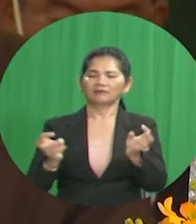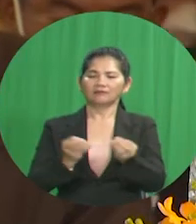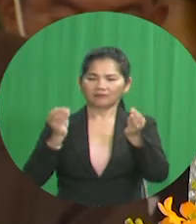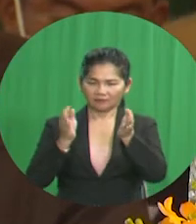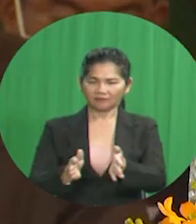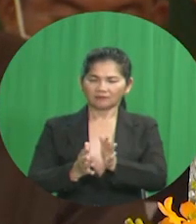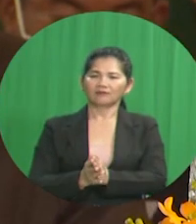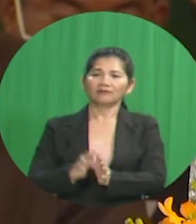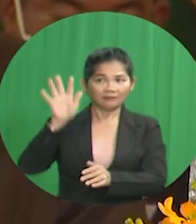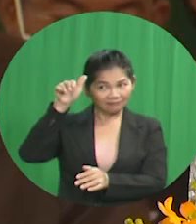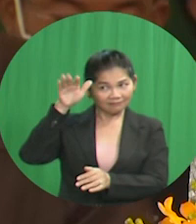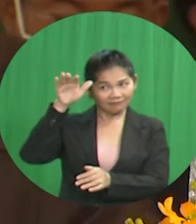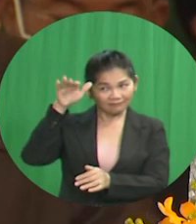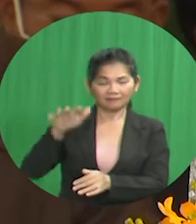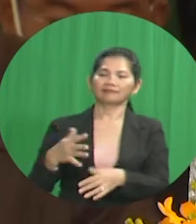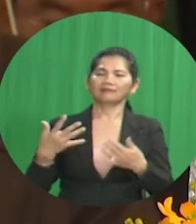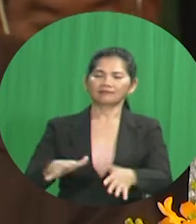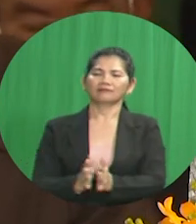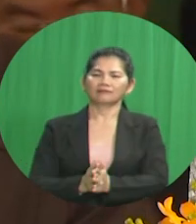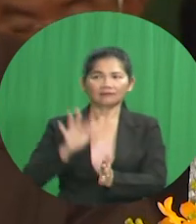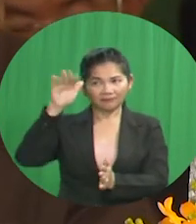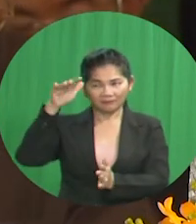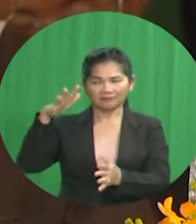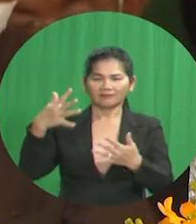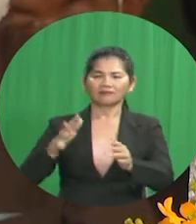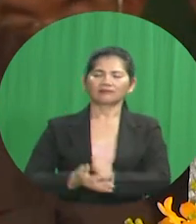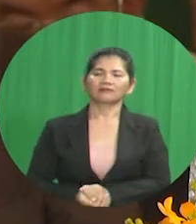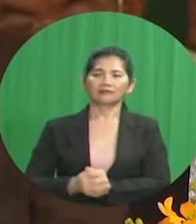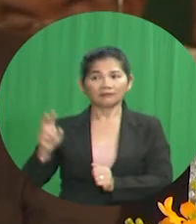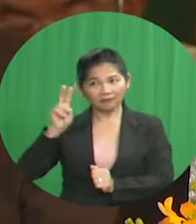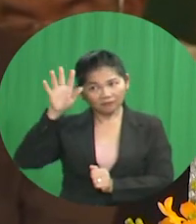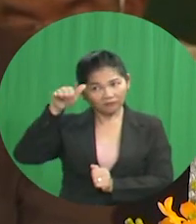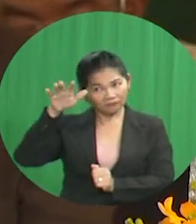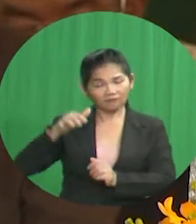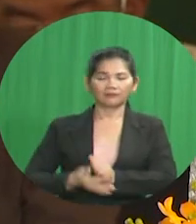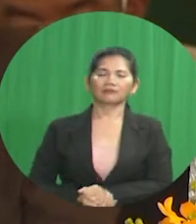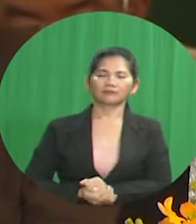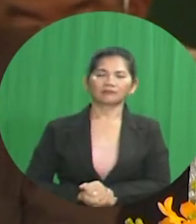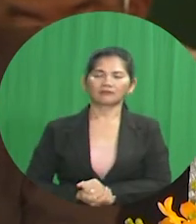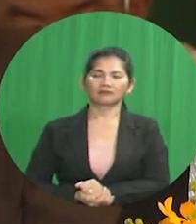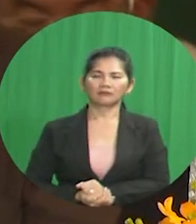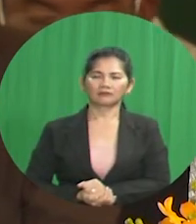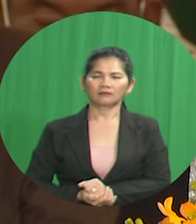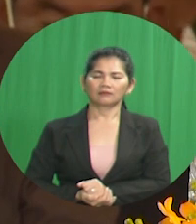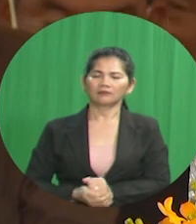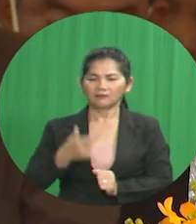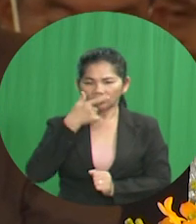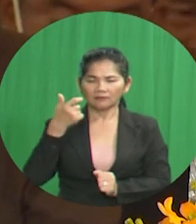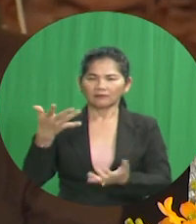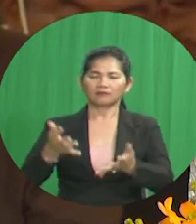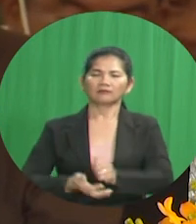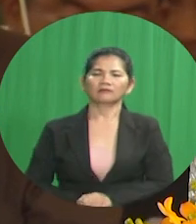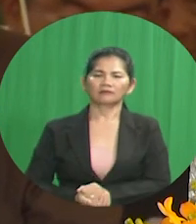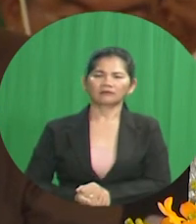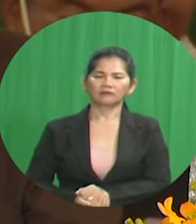ដ្ឋមន្ត្រីបោះដៃហៅអូក្មួយអឺលបងអឺលអ៊ំលពូណាលពុកអីជាដើមអញ្ចឹ